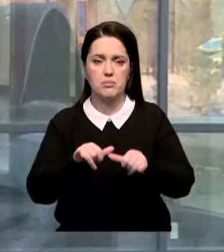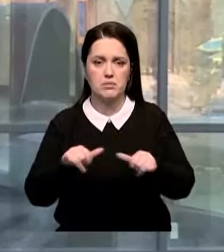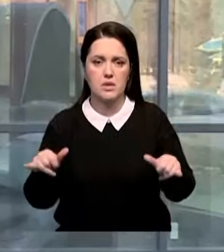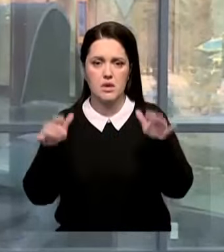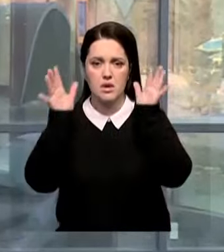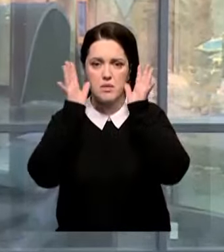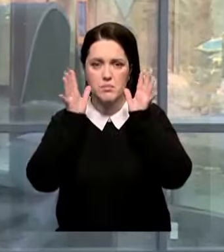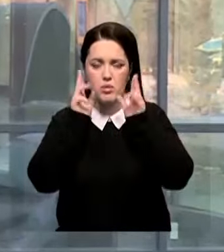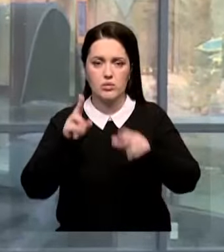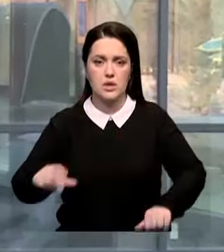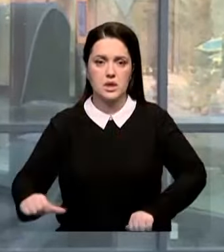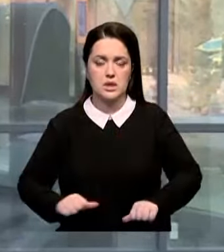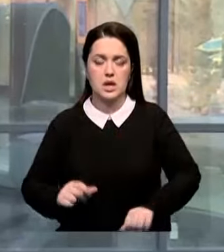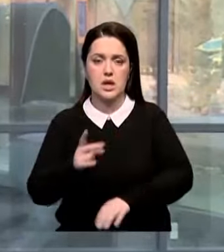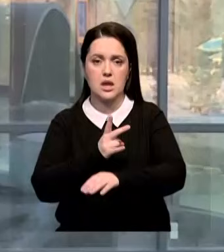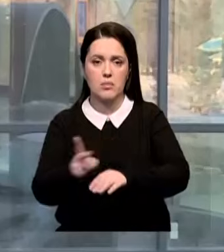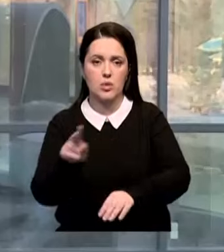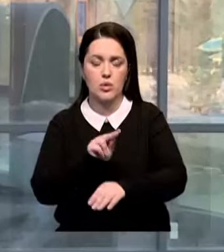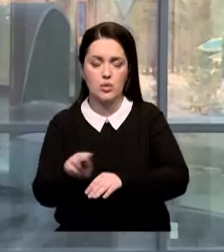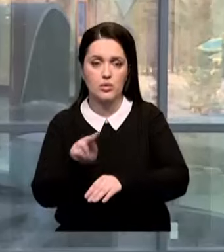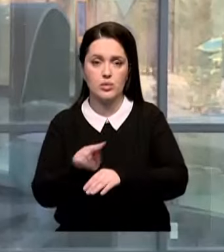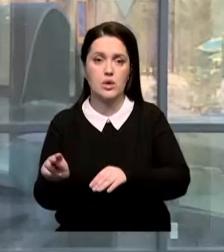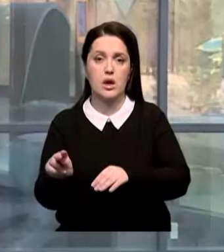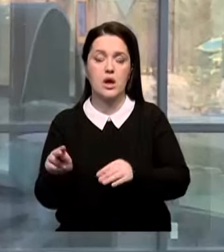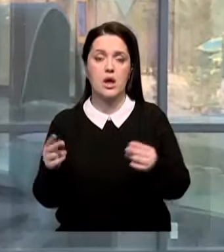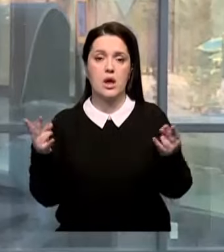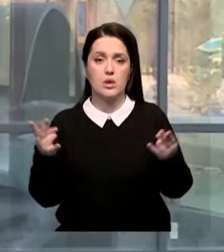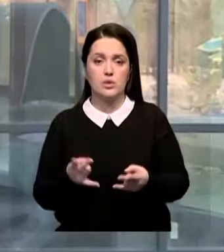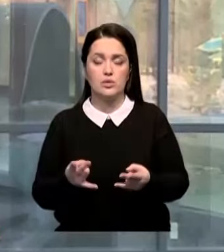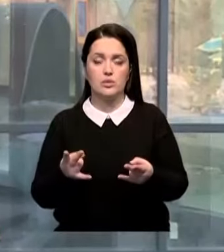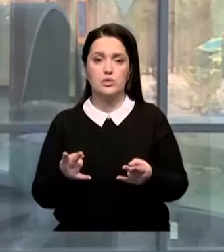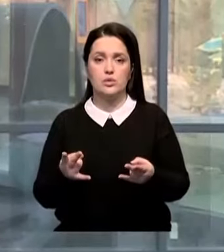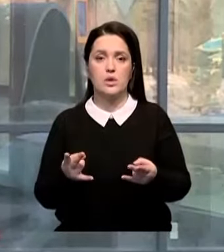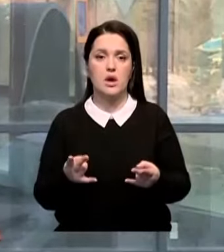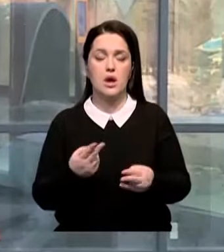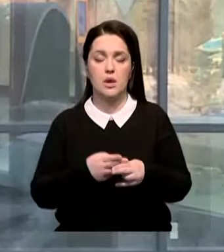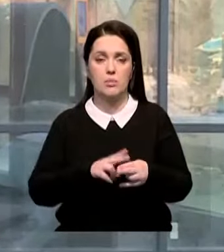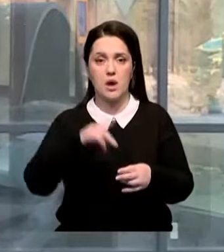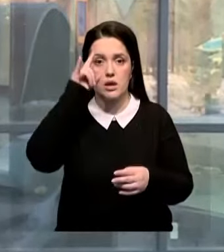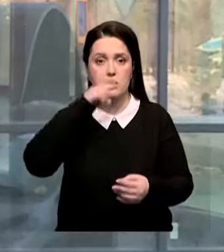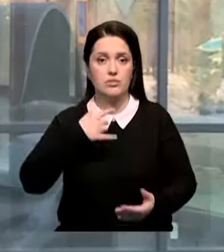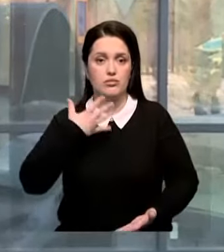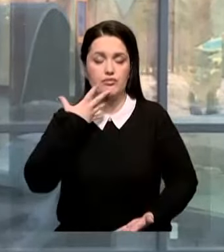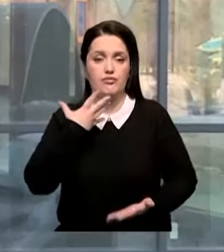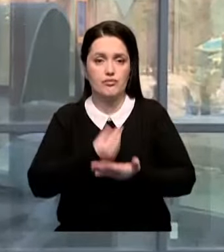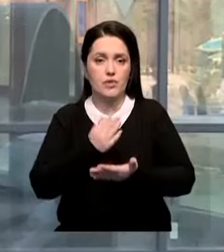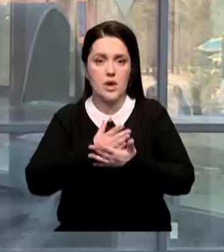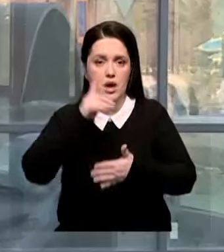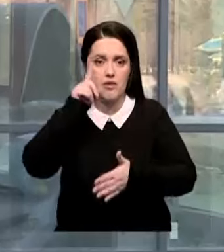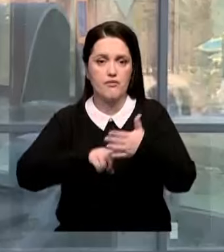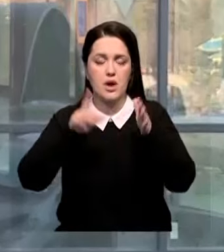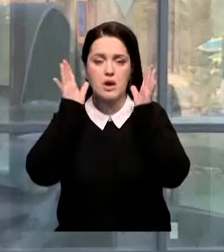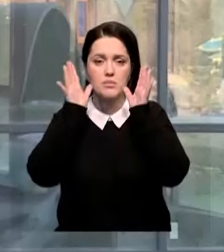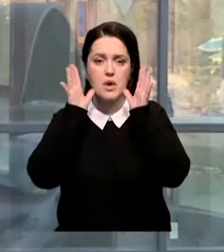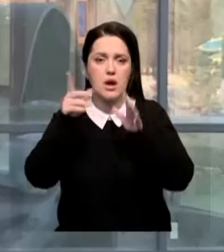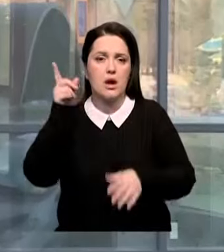радикальных религиозных течений и от необходимости придерживаться казахстанской собственной модели степного ислама,